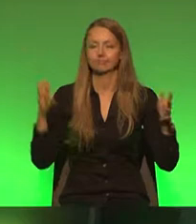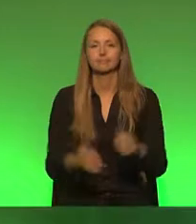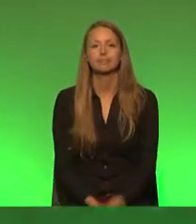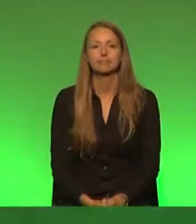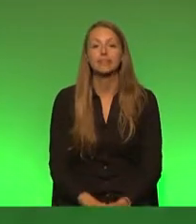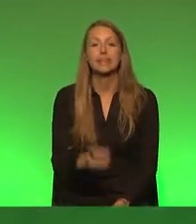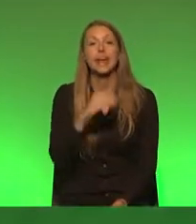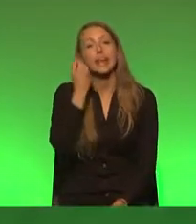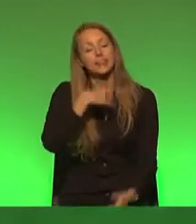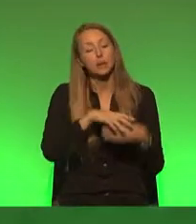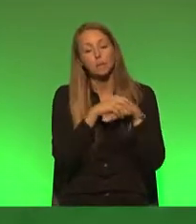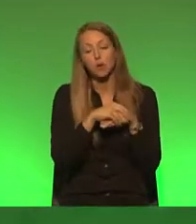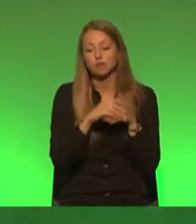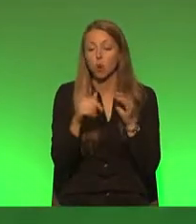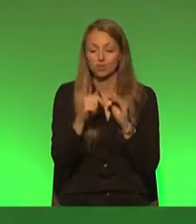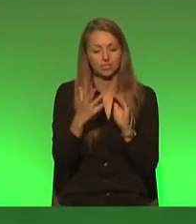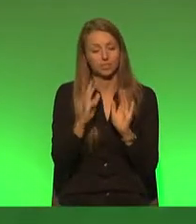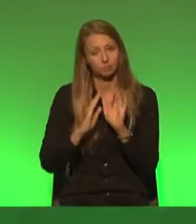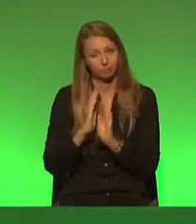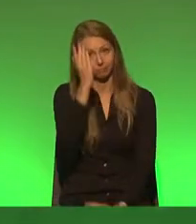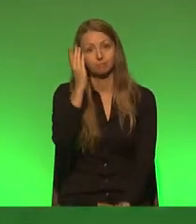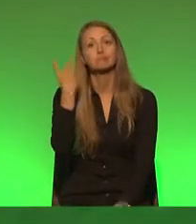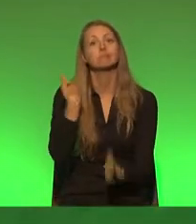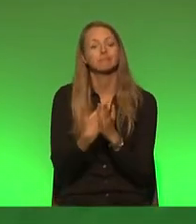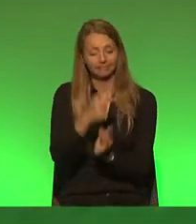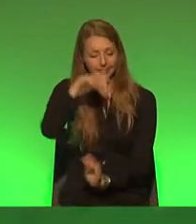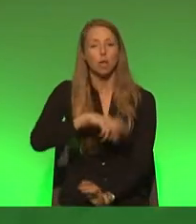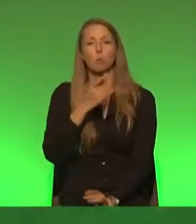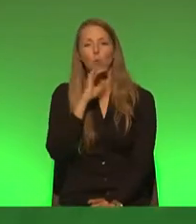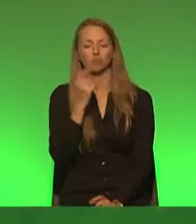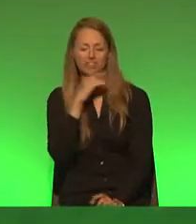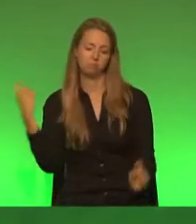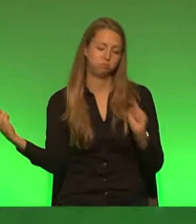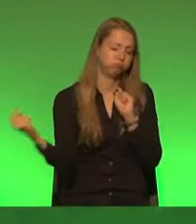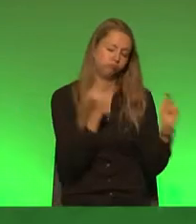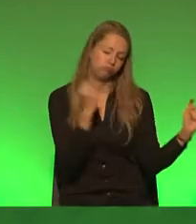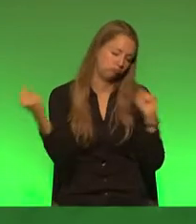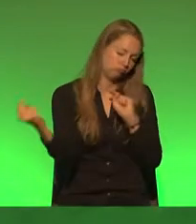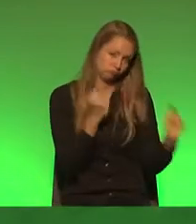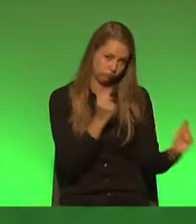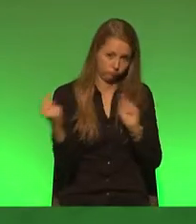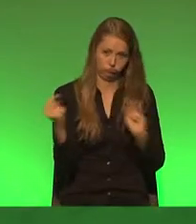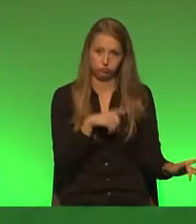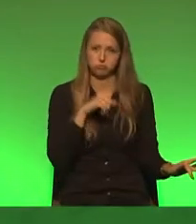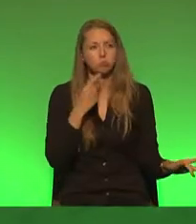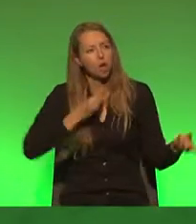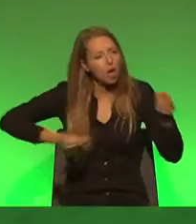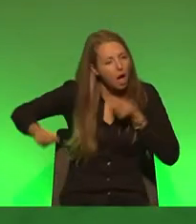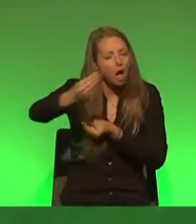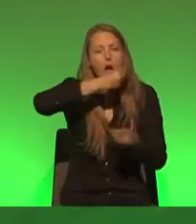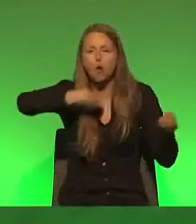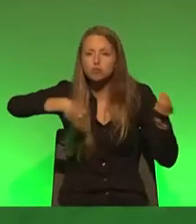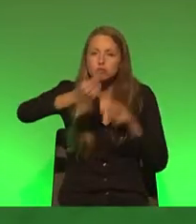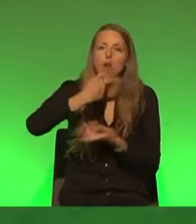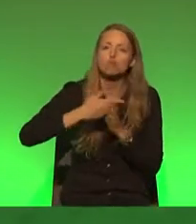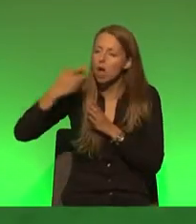Und liebe Freundinnen und Freunde, damit uns das gelingt, müssen wir hier lebendiger Debattenort sein. Wir müssen ins Gespräch kommen miteinander und mit